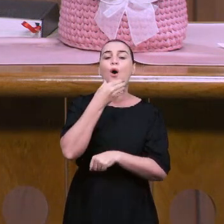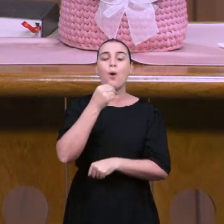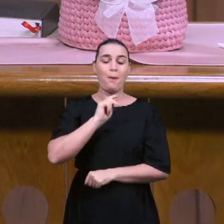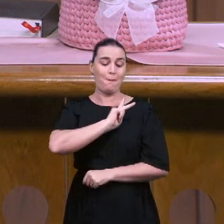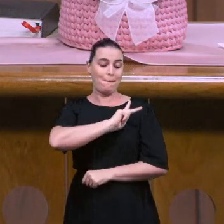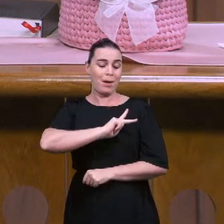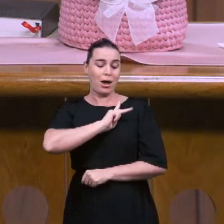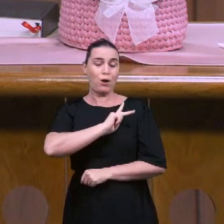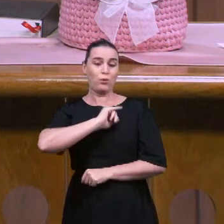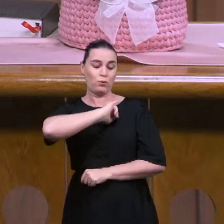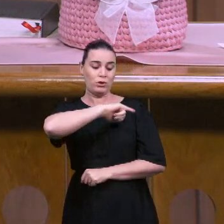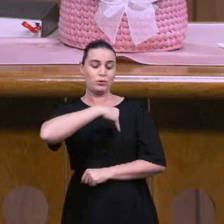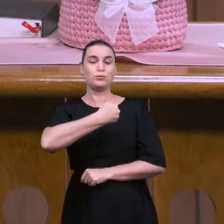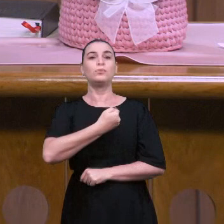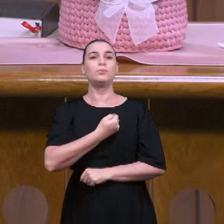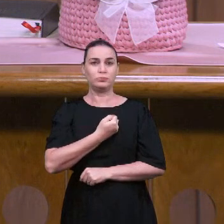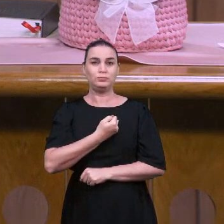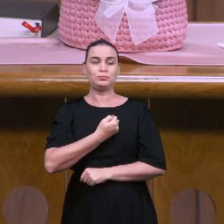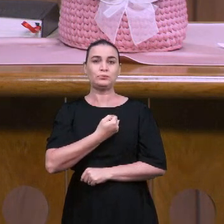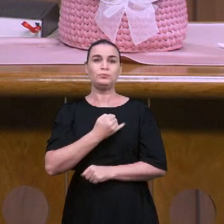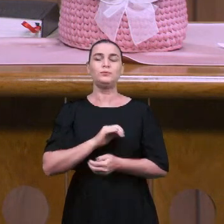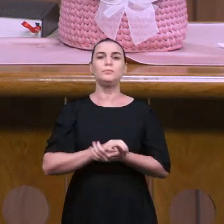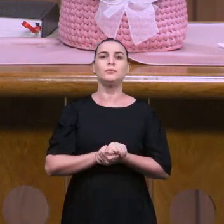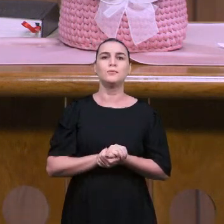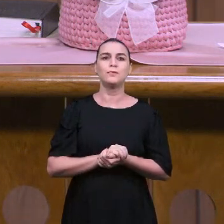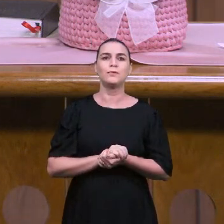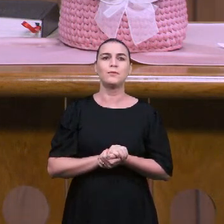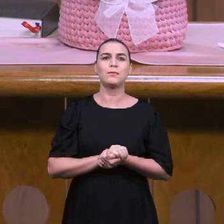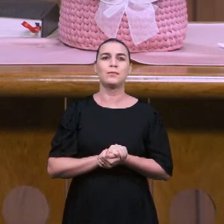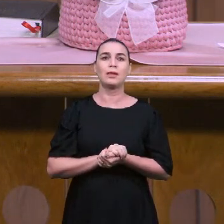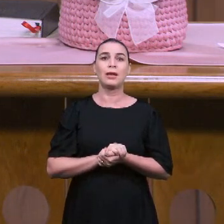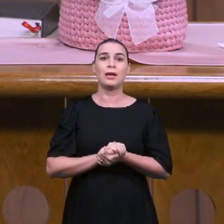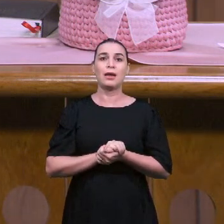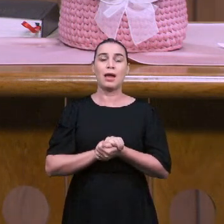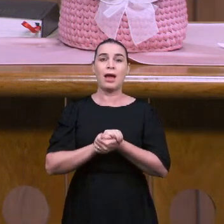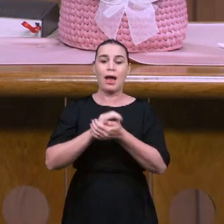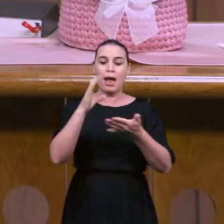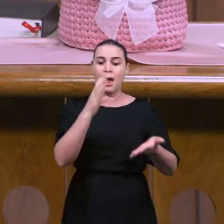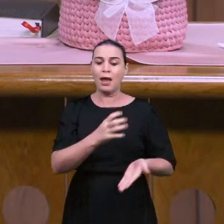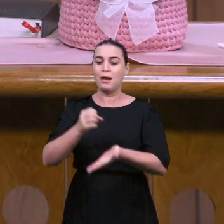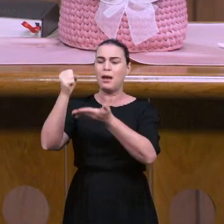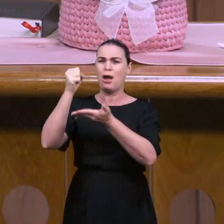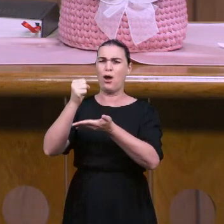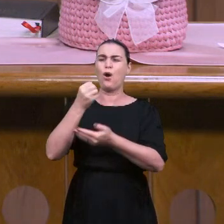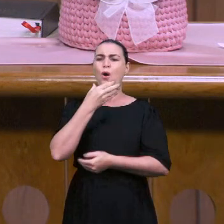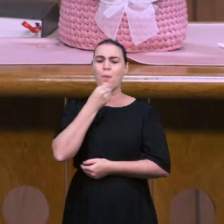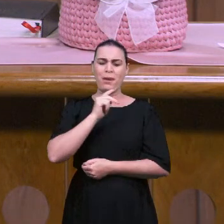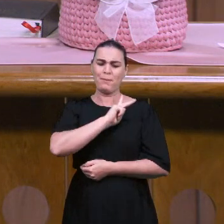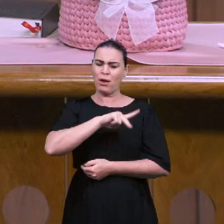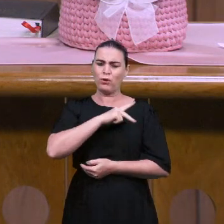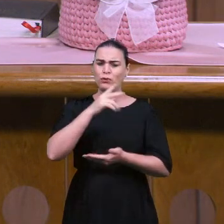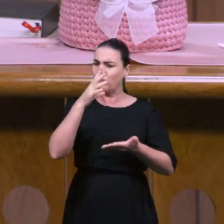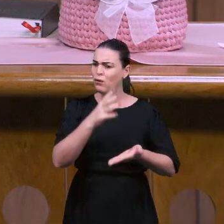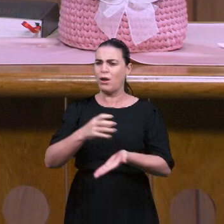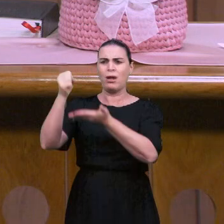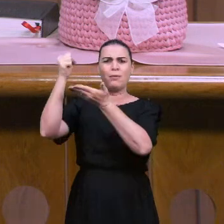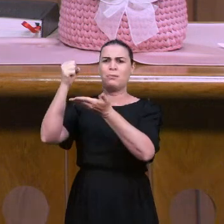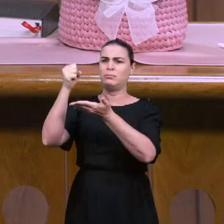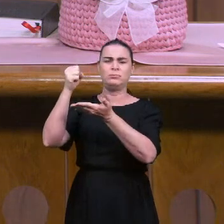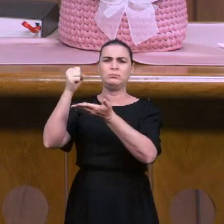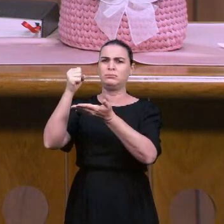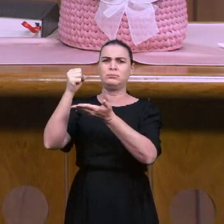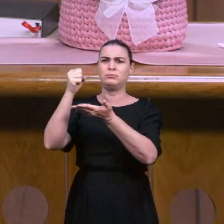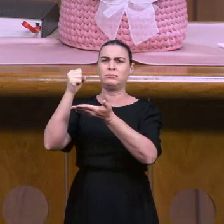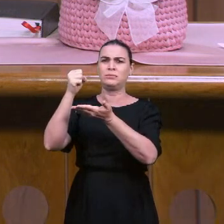donc Paul et Jean, il dit, est enlevé. D'abord que Paul n'a pas été enlevé,